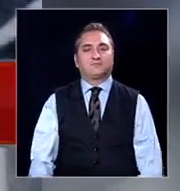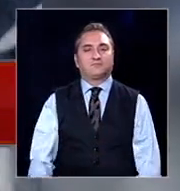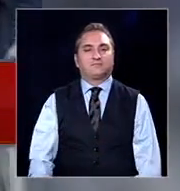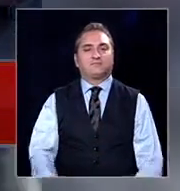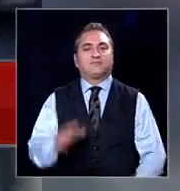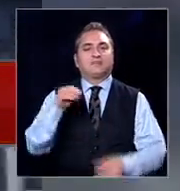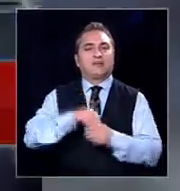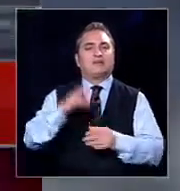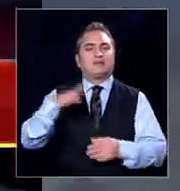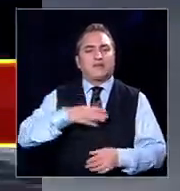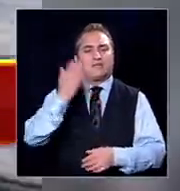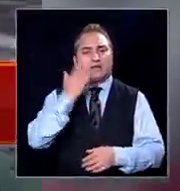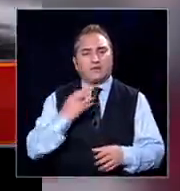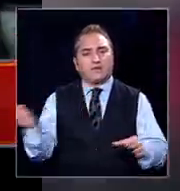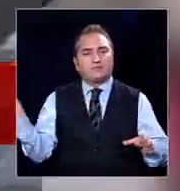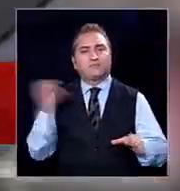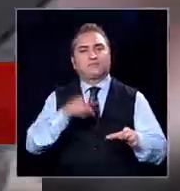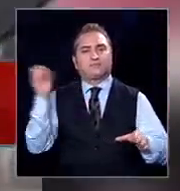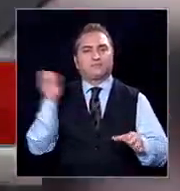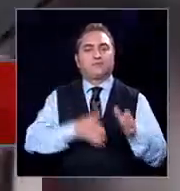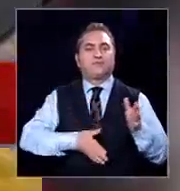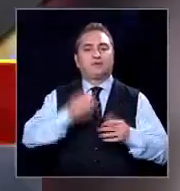Ne bulduysa balkondan aşağı attı.